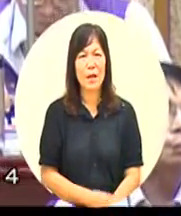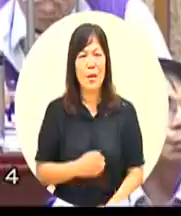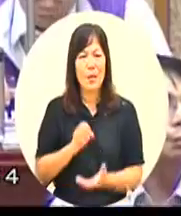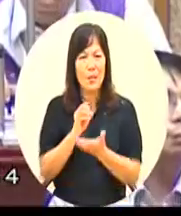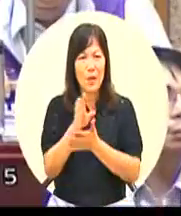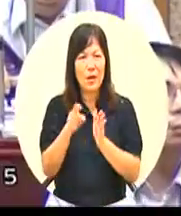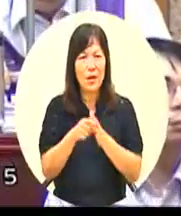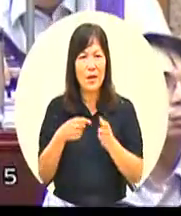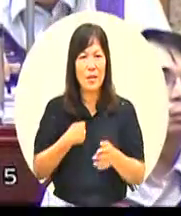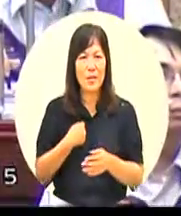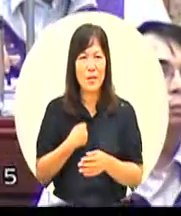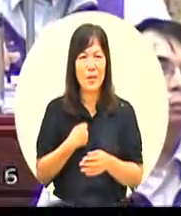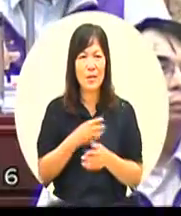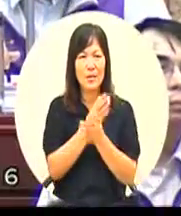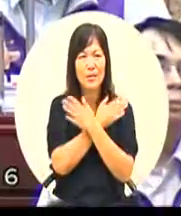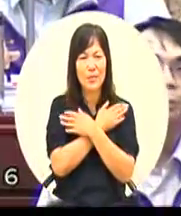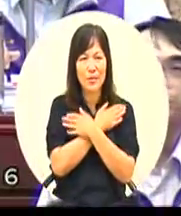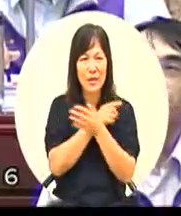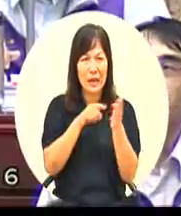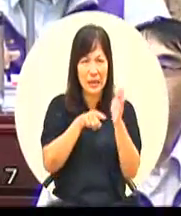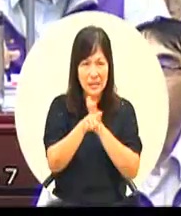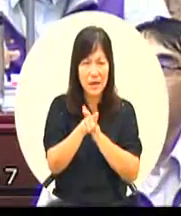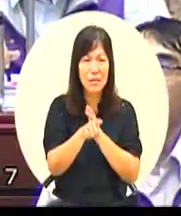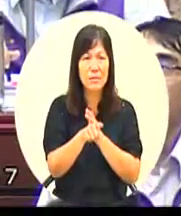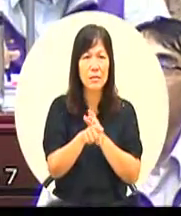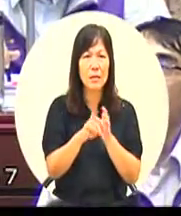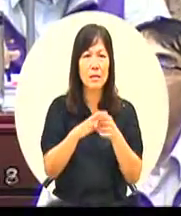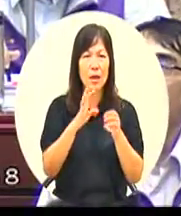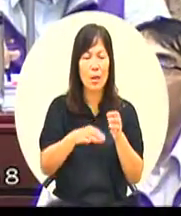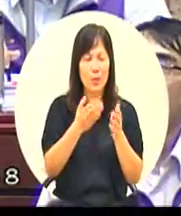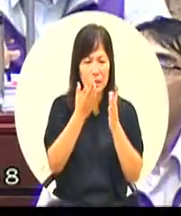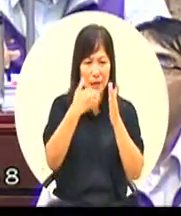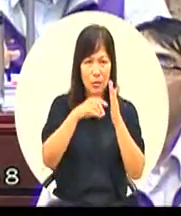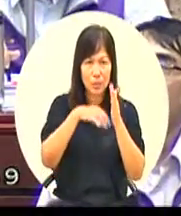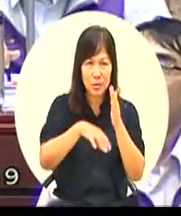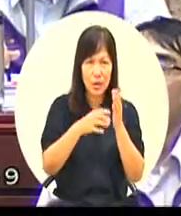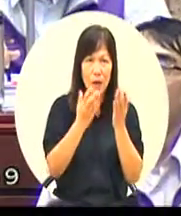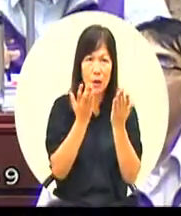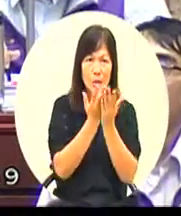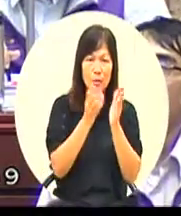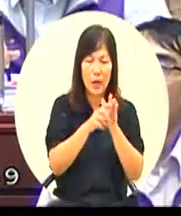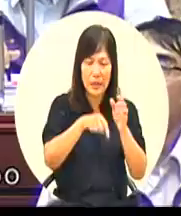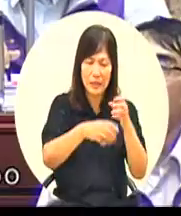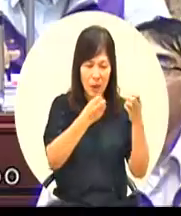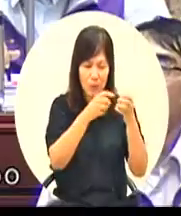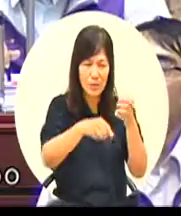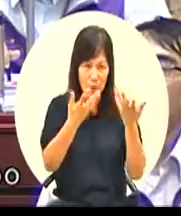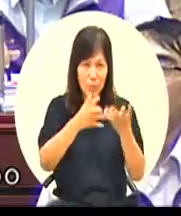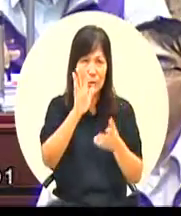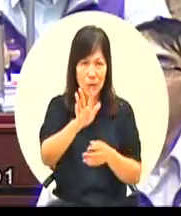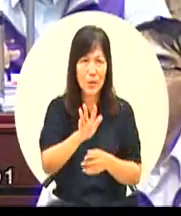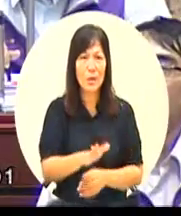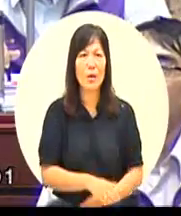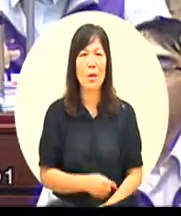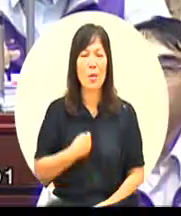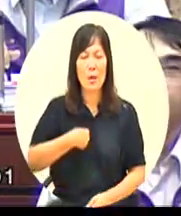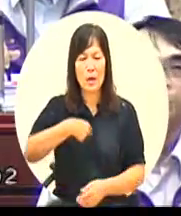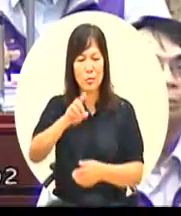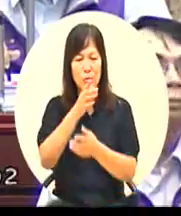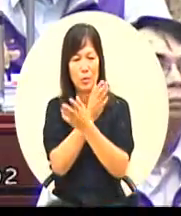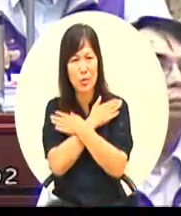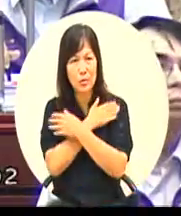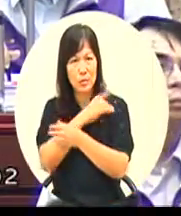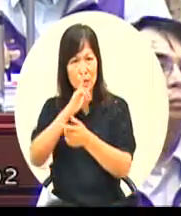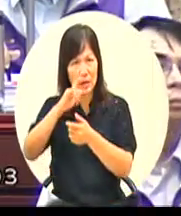告，其实我是幼教系，那我们其实在学校的时候也在探讨这个问题，因为我们出去当幼教老